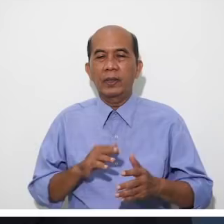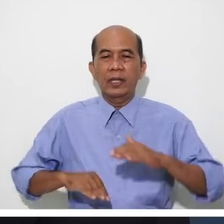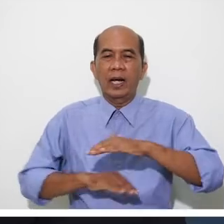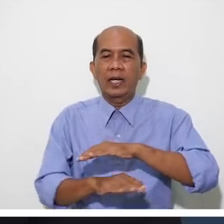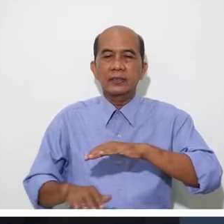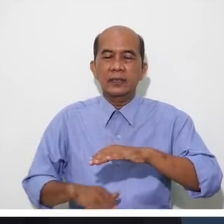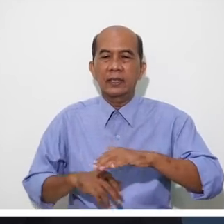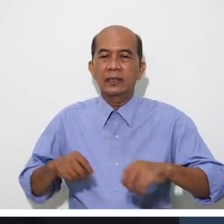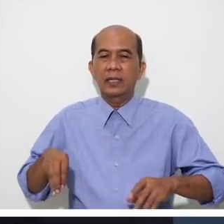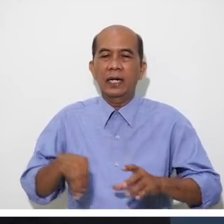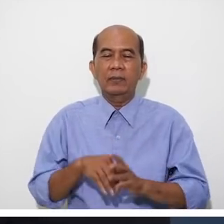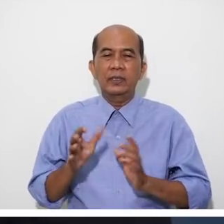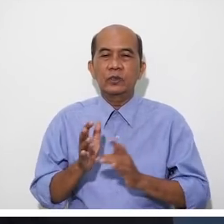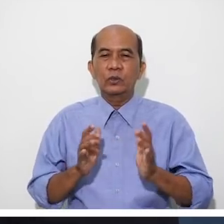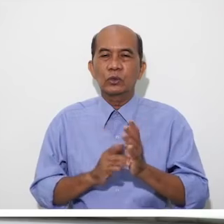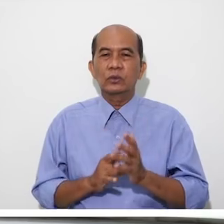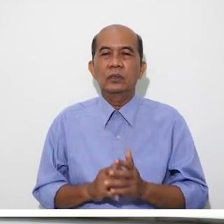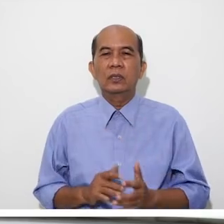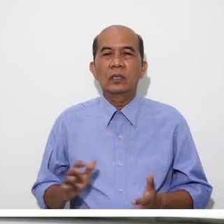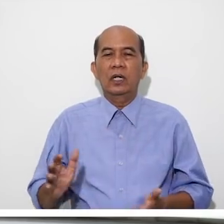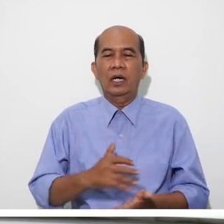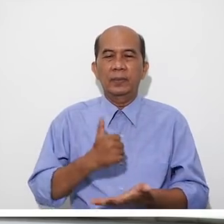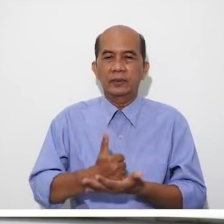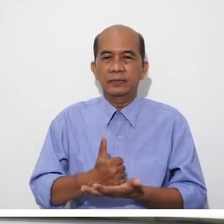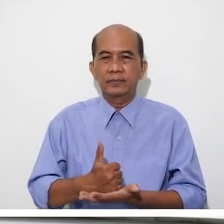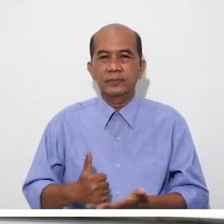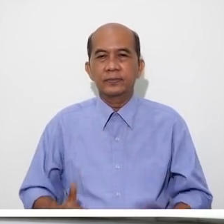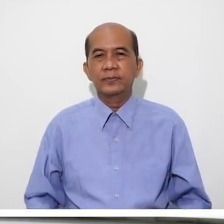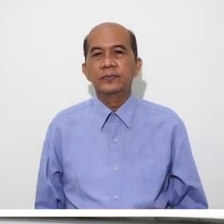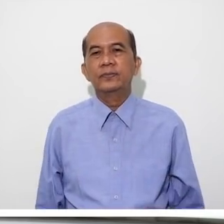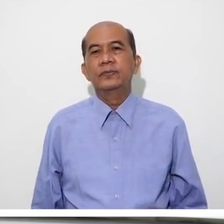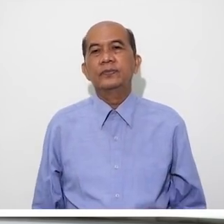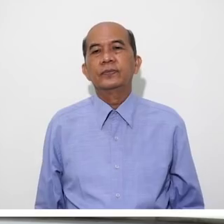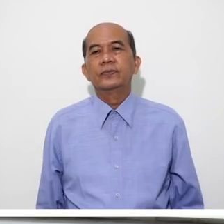alaskan hanya di dalam nama Tuhan Yesus Kristus. Amin.